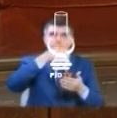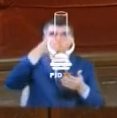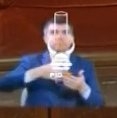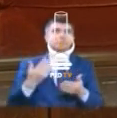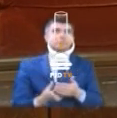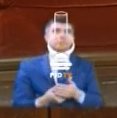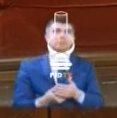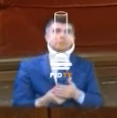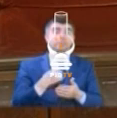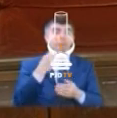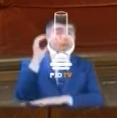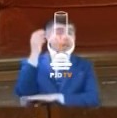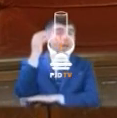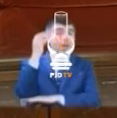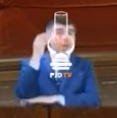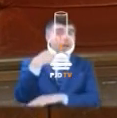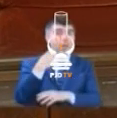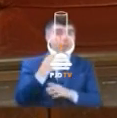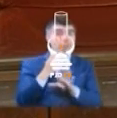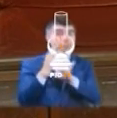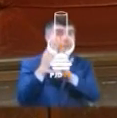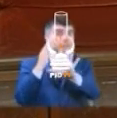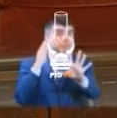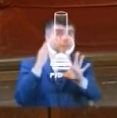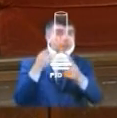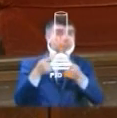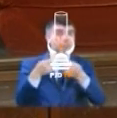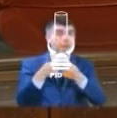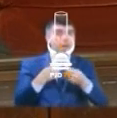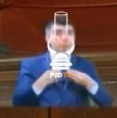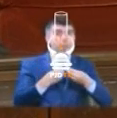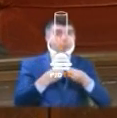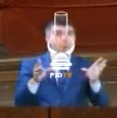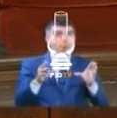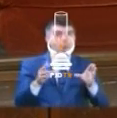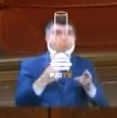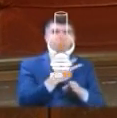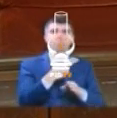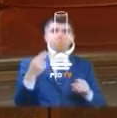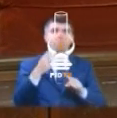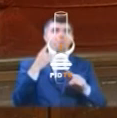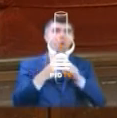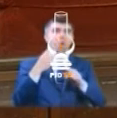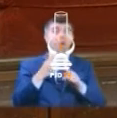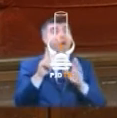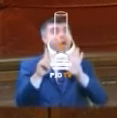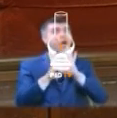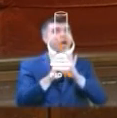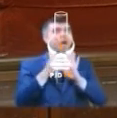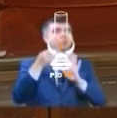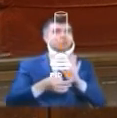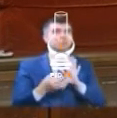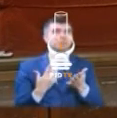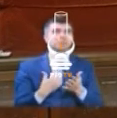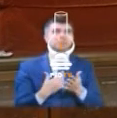بالنسبة للملك الغابوي هو غير قابل للتفويت إلا في استثناءات اللي كينص عليها القانون، اللي هي إما